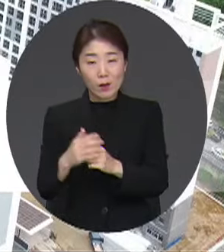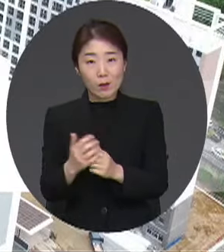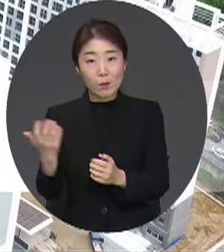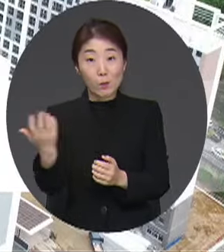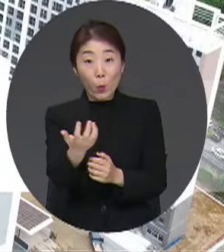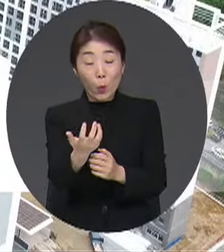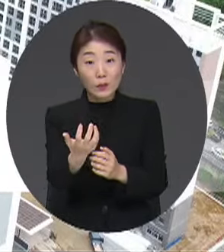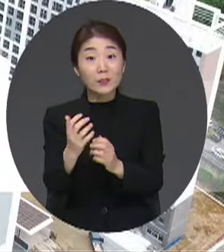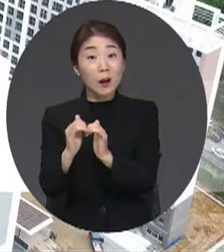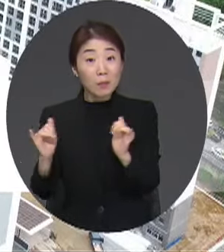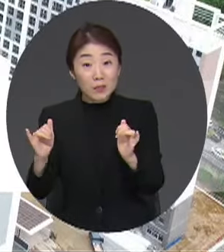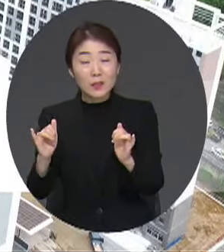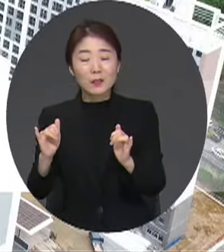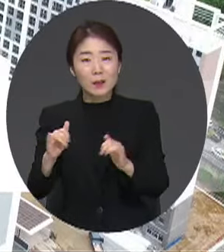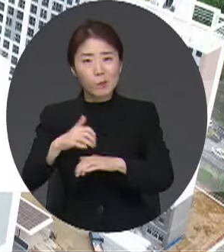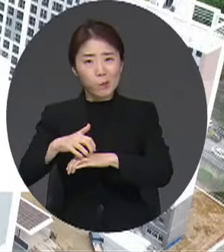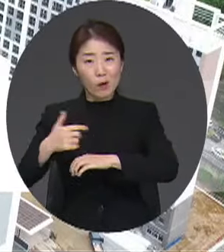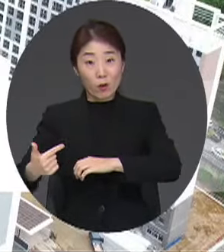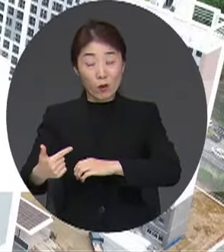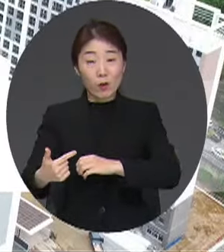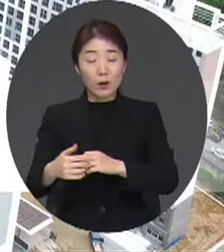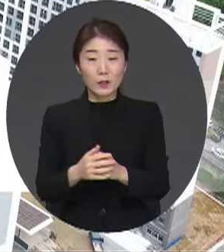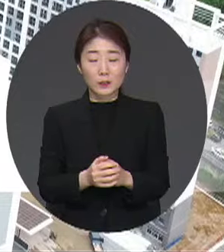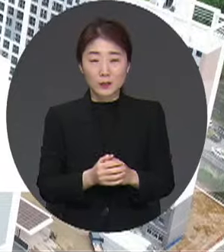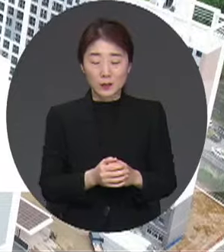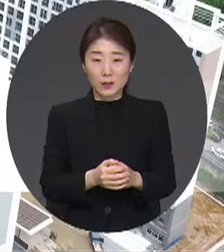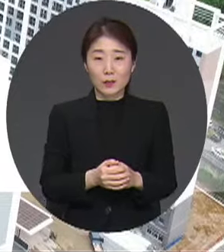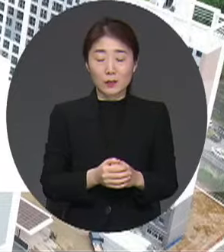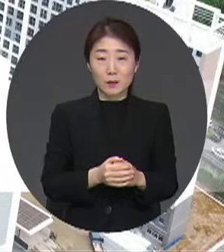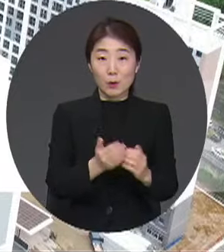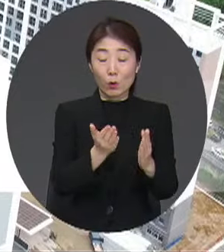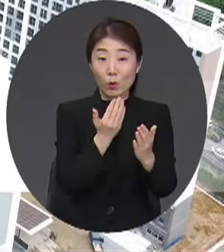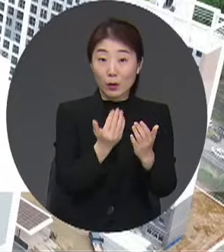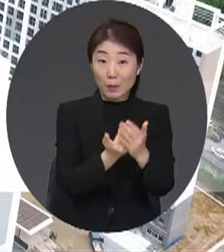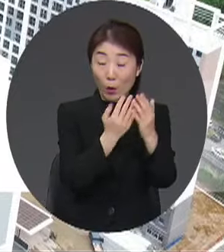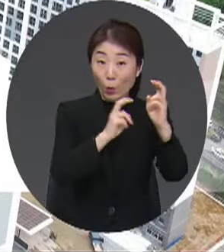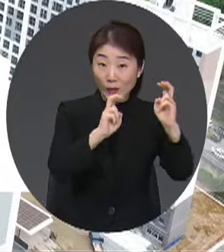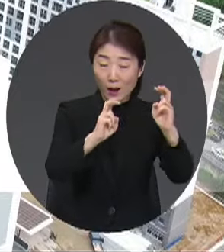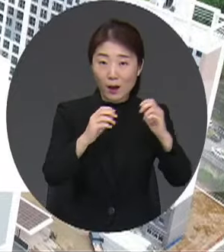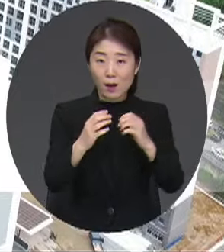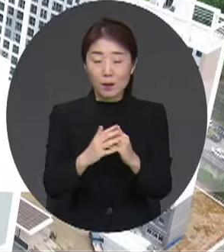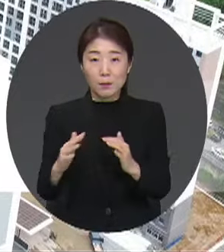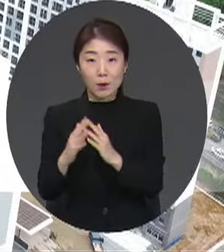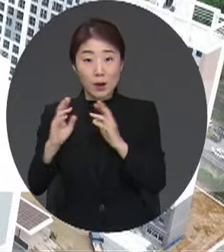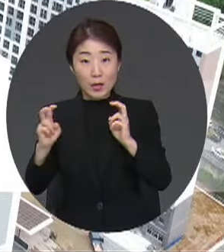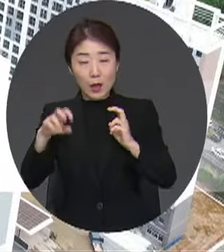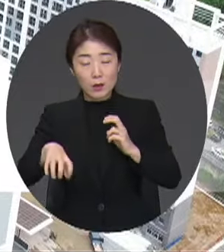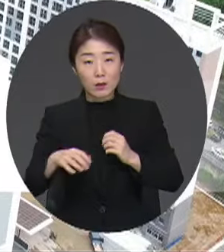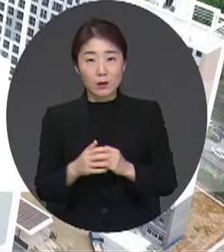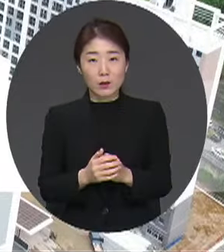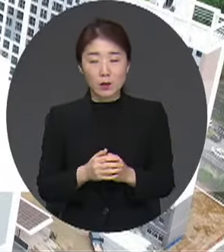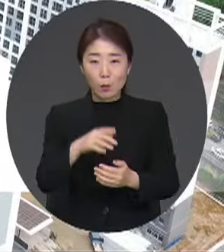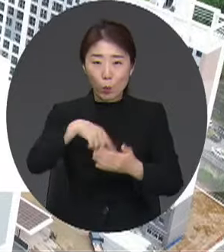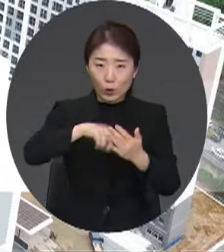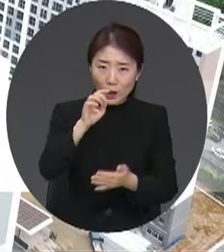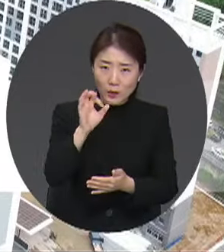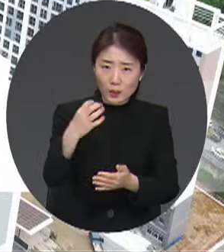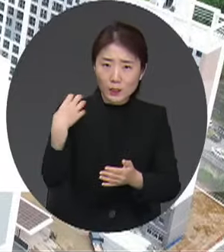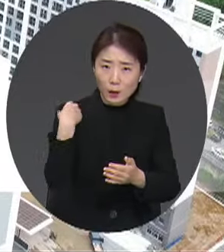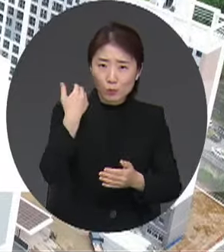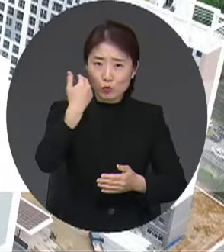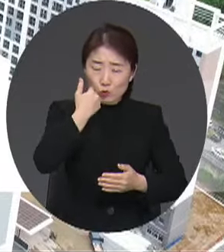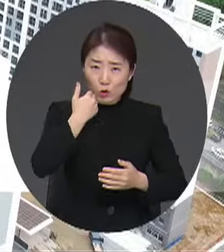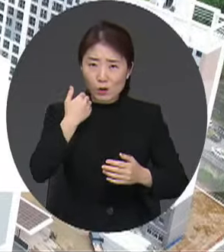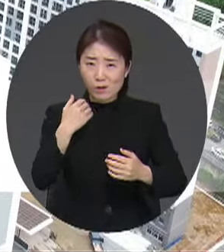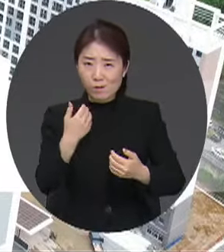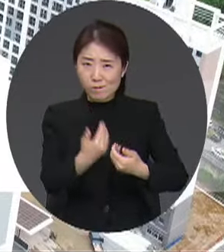불편을 겪고 있는데요 그동안 시행사와 시공사가 준공 기일 연장과 그에 따른 보상책임 문제를 두고 공방을